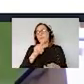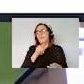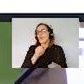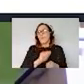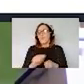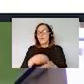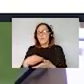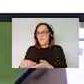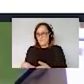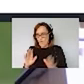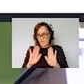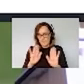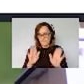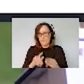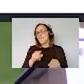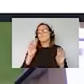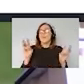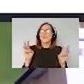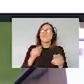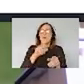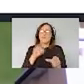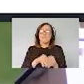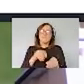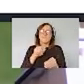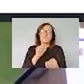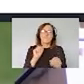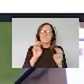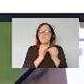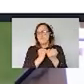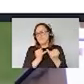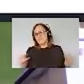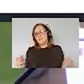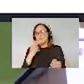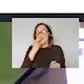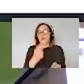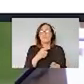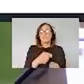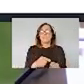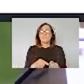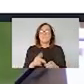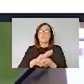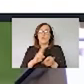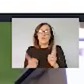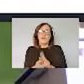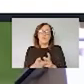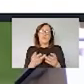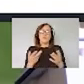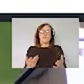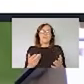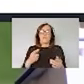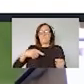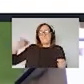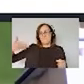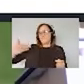płatne. Warsztaty wszelakie, bo też napisałam o tym, że wszelkie warsztaty, bo zobaczcie Państwo, w momencie, w którym